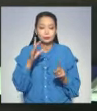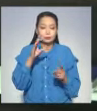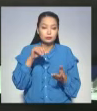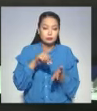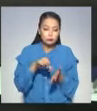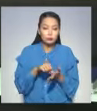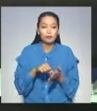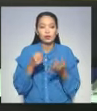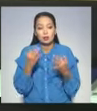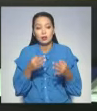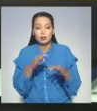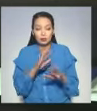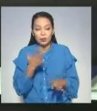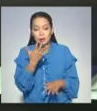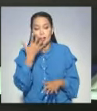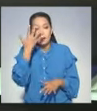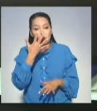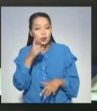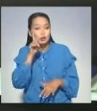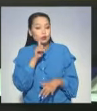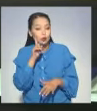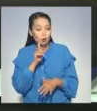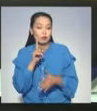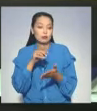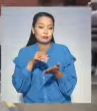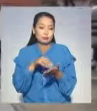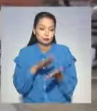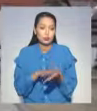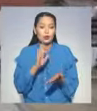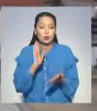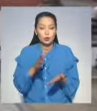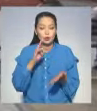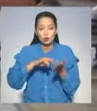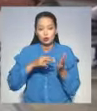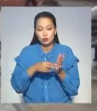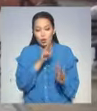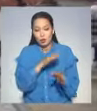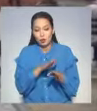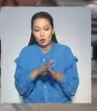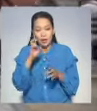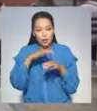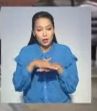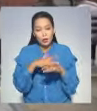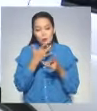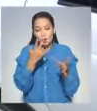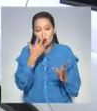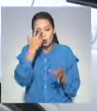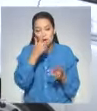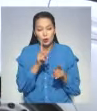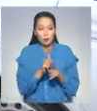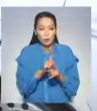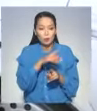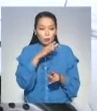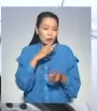автокөліктер 5 жылға дейін уақытша есепке қою жұмыстары жалғасатын болады. Елімізде соңғы 3 жылда жол көлік оқиғасы 9%